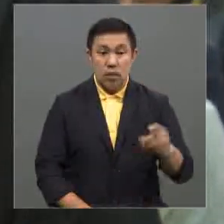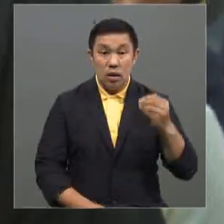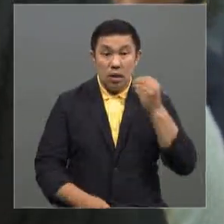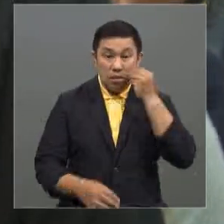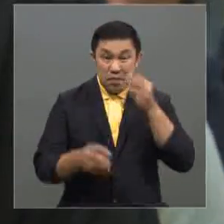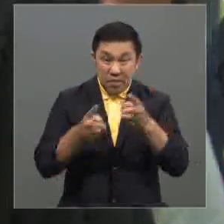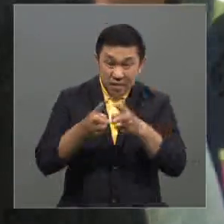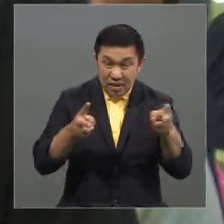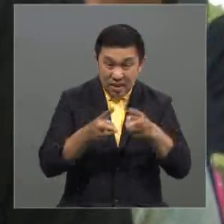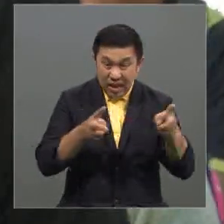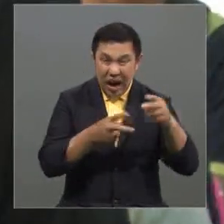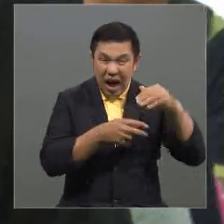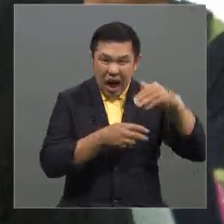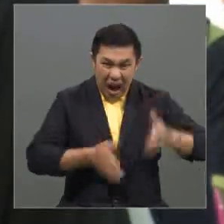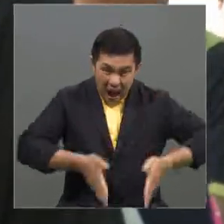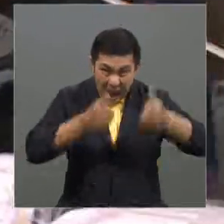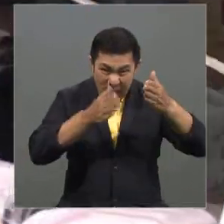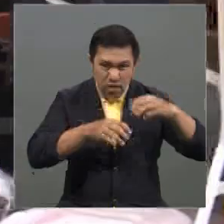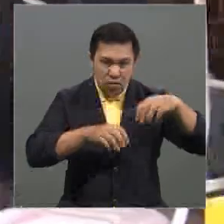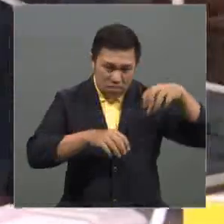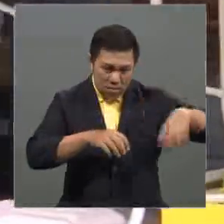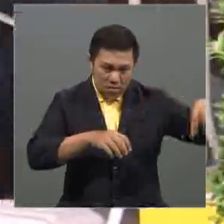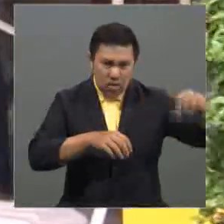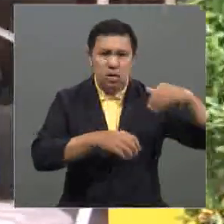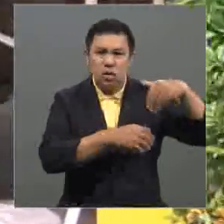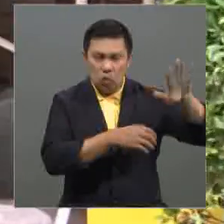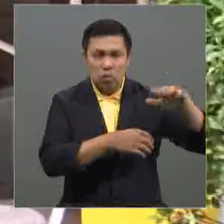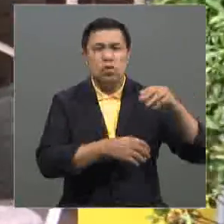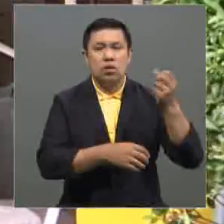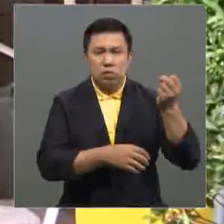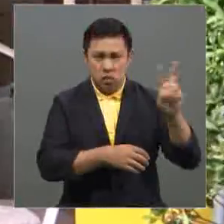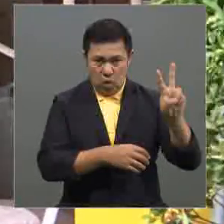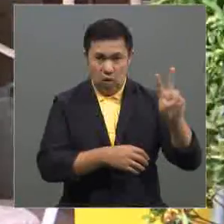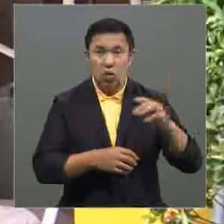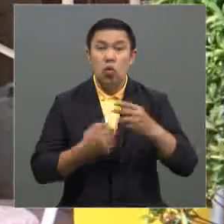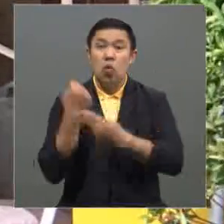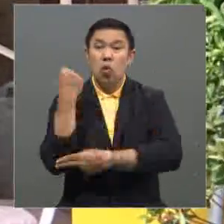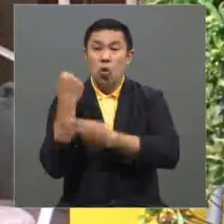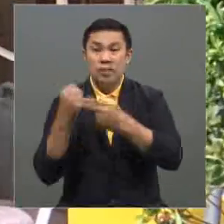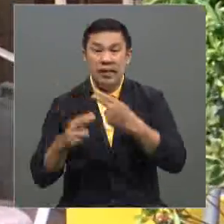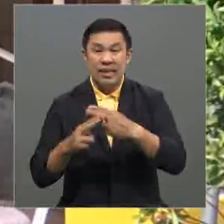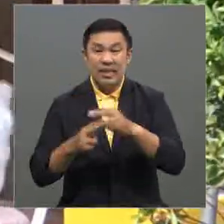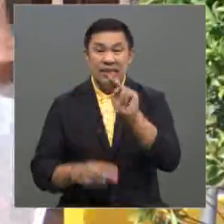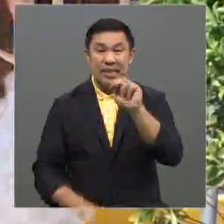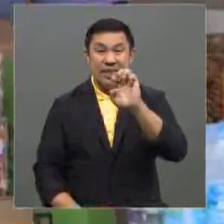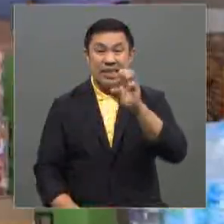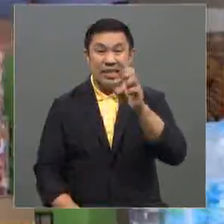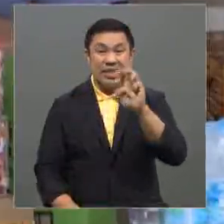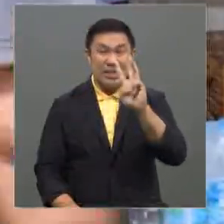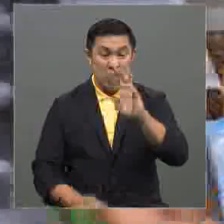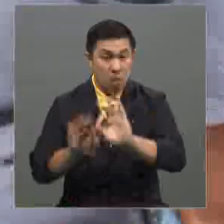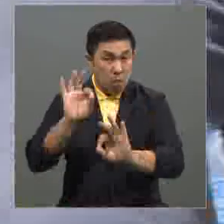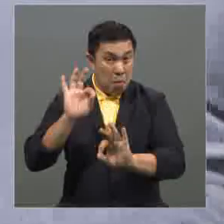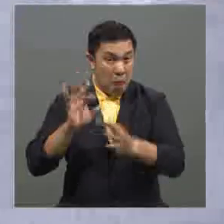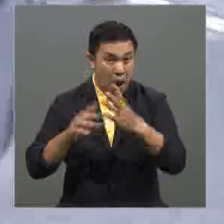พาณิชย์นอกชุมชนเสียหายบางส่วนอีก12หลังคาเรือนส่วนโรงแรม New Empire ซึ่งอยู่บริเวณใกล้เคียงนั้นได้รับความเสีย